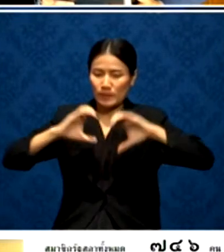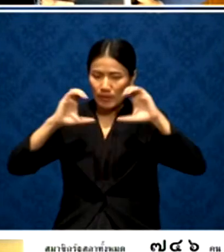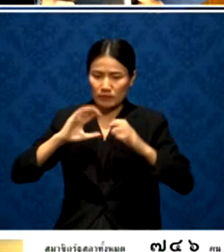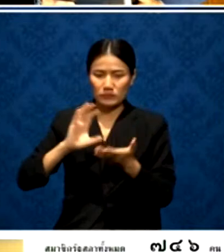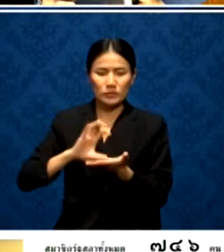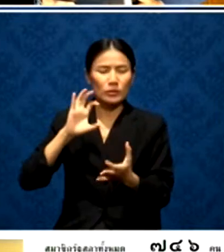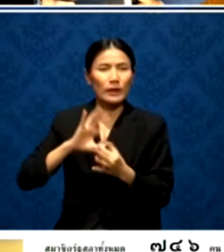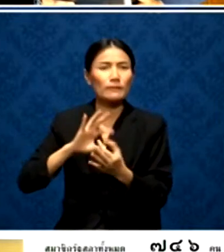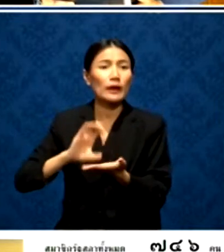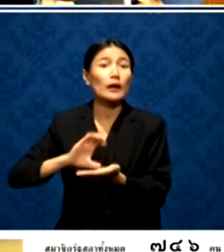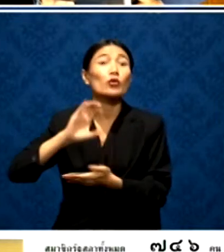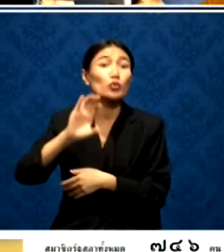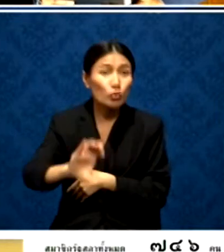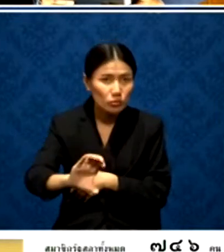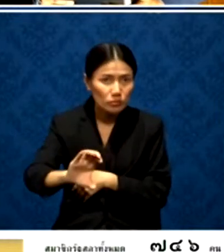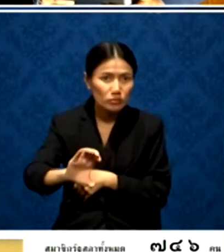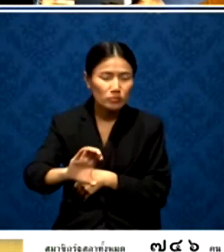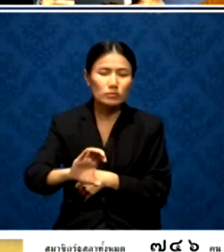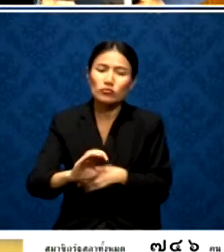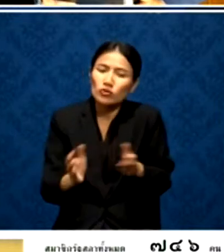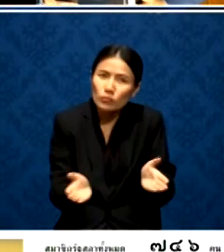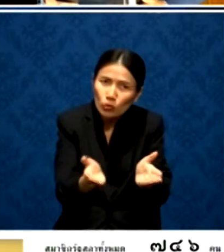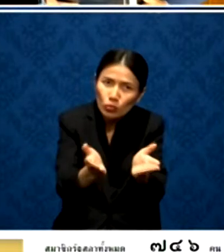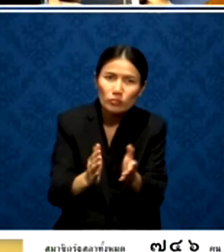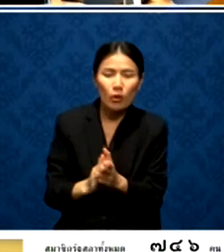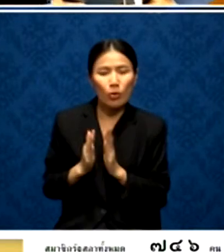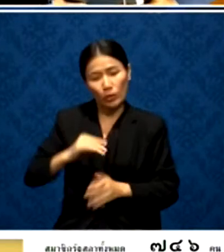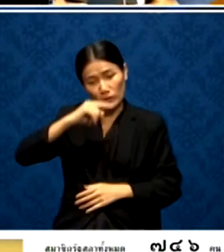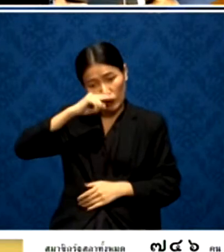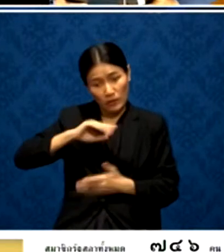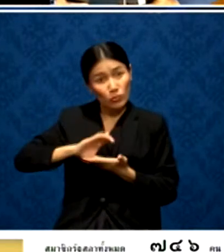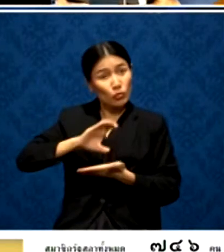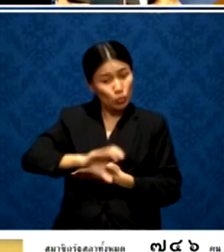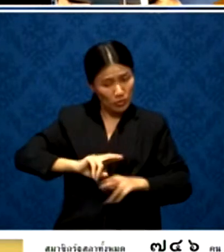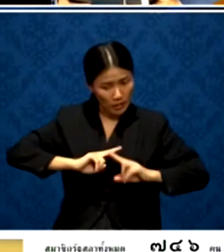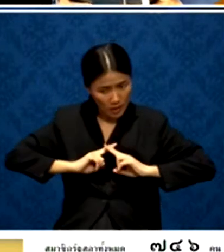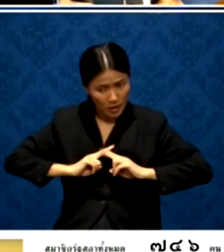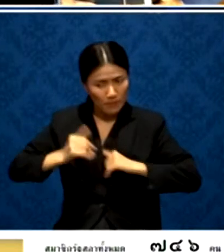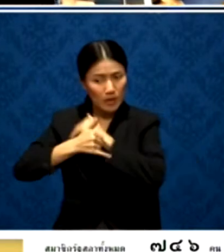ความมั่นใจให้แก่นักลงทุนทั้งในประเทศและต่างประเทศ